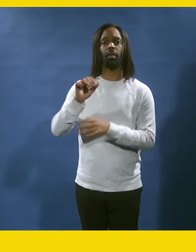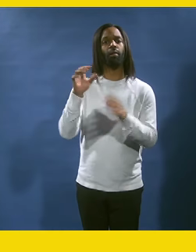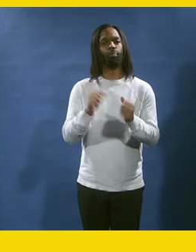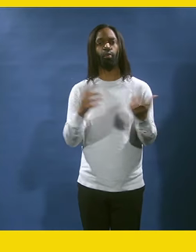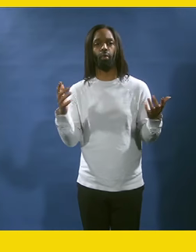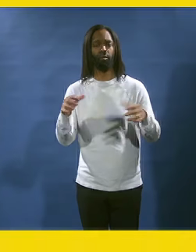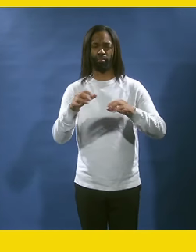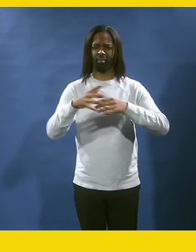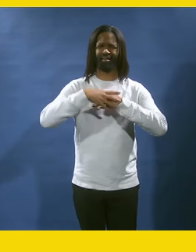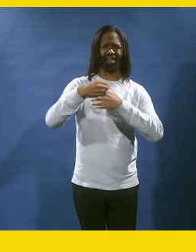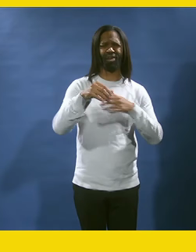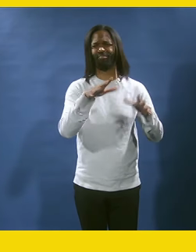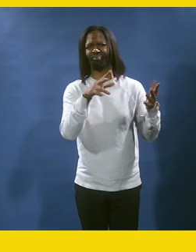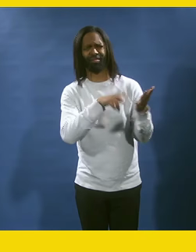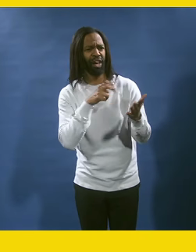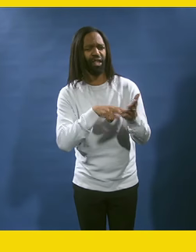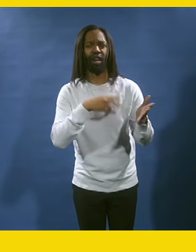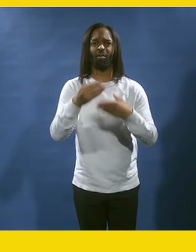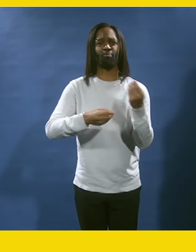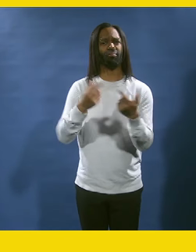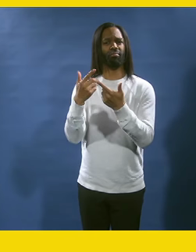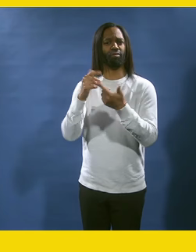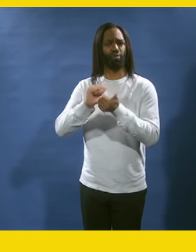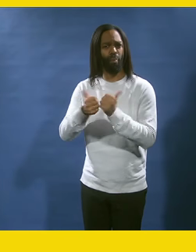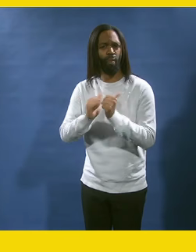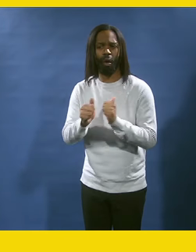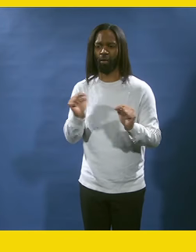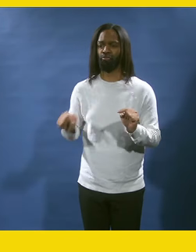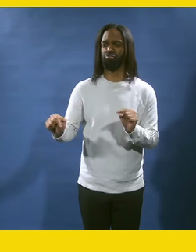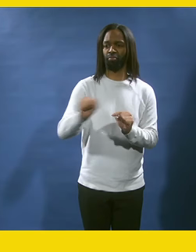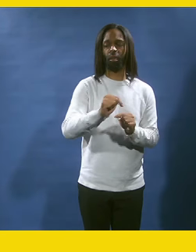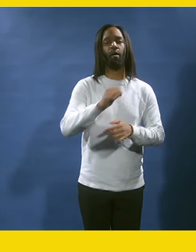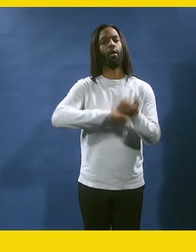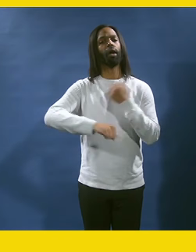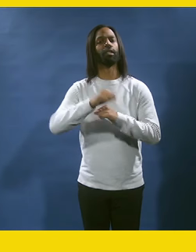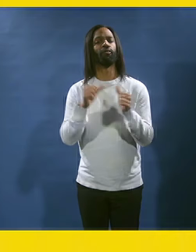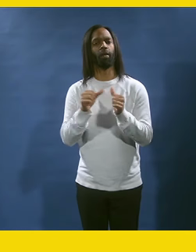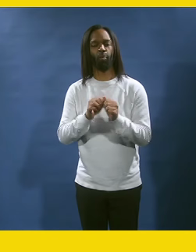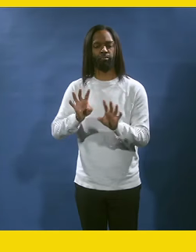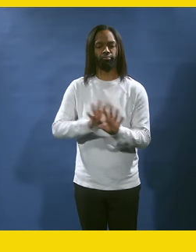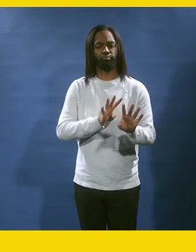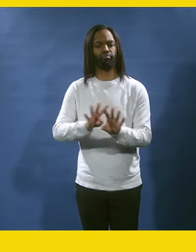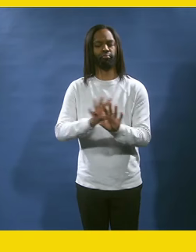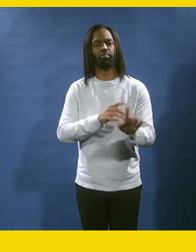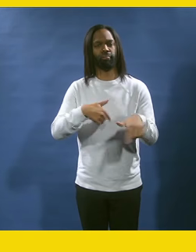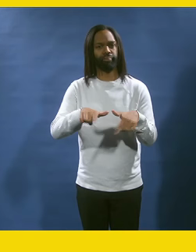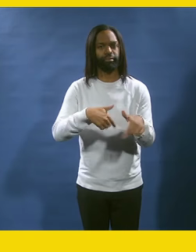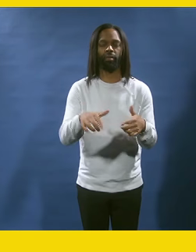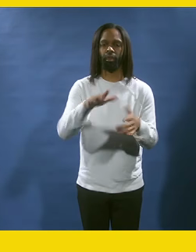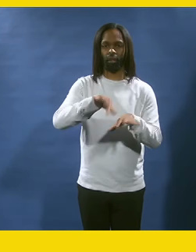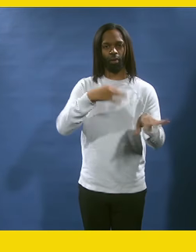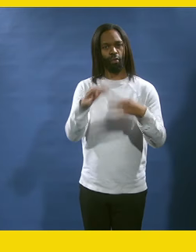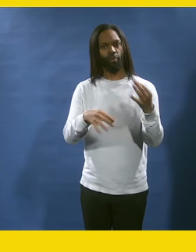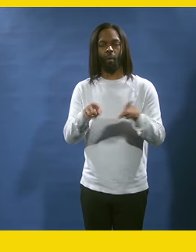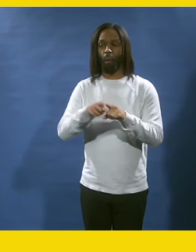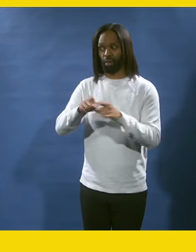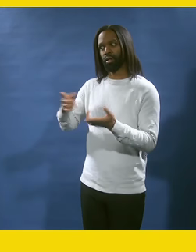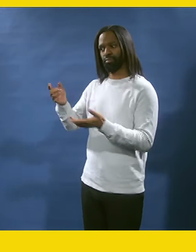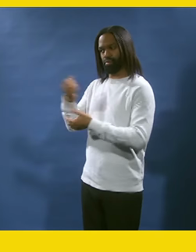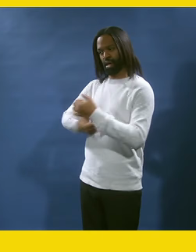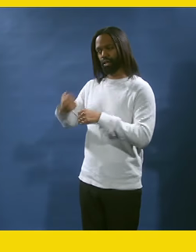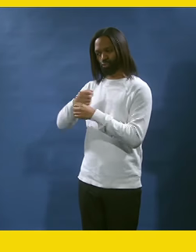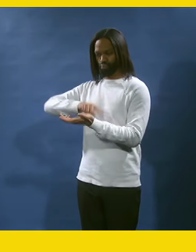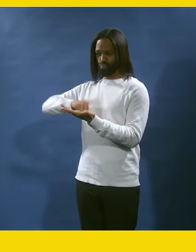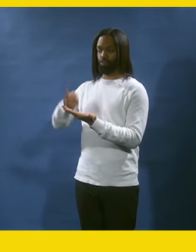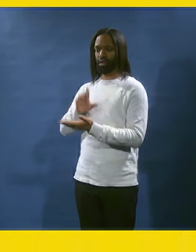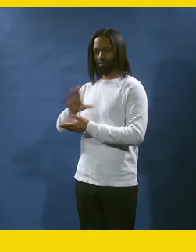nos équipements sportifs, en nous appuyant sur des marches exploratoires et un budget sensible au genre. Nous nous engageons